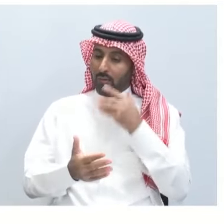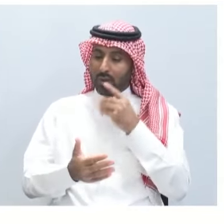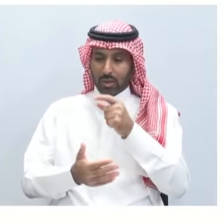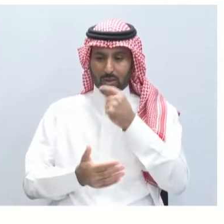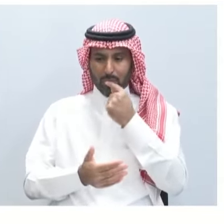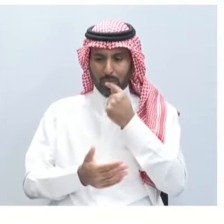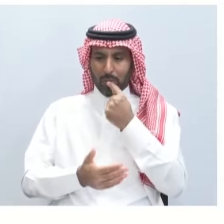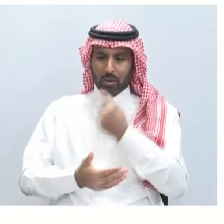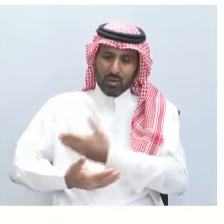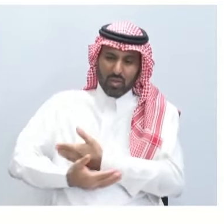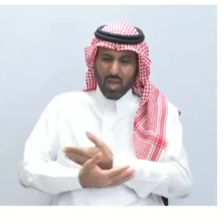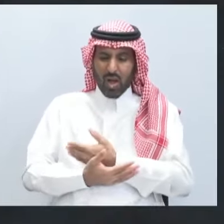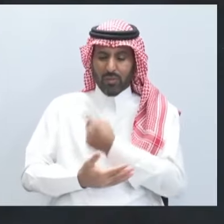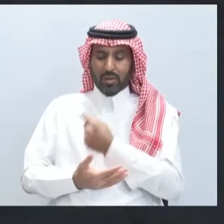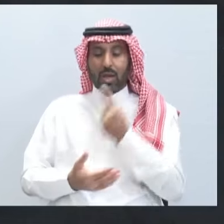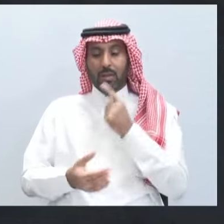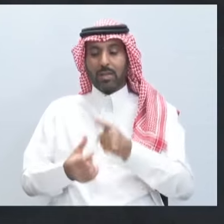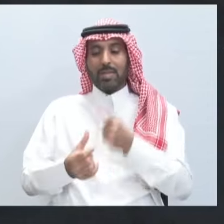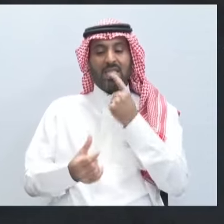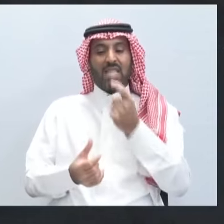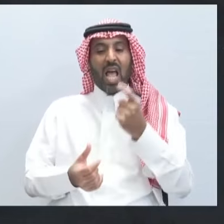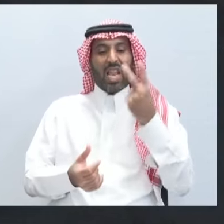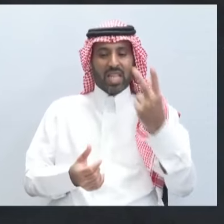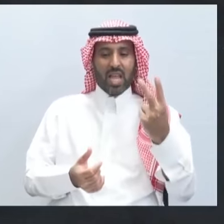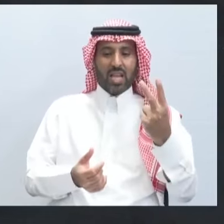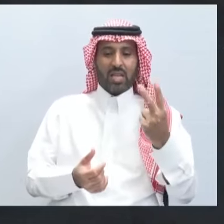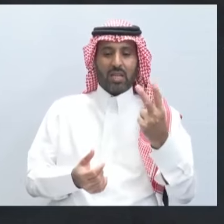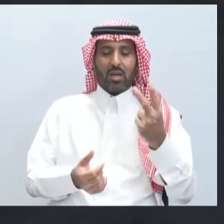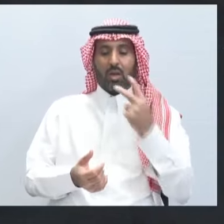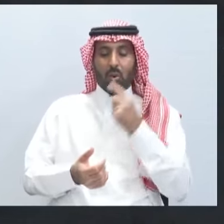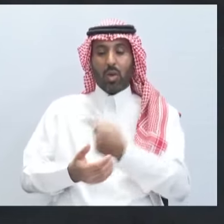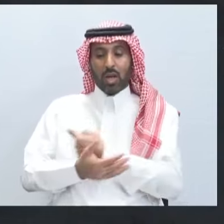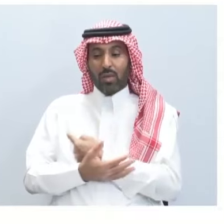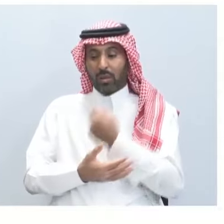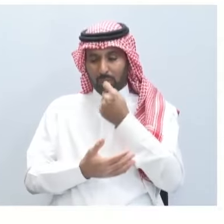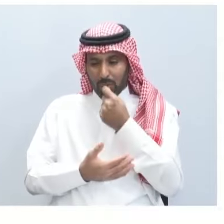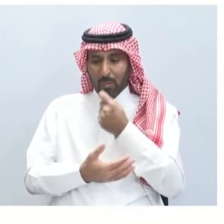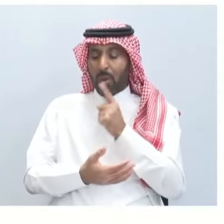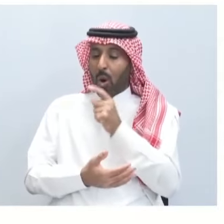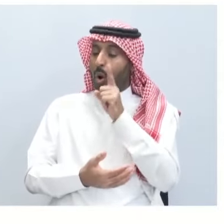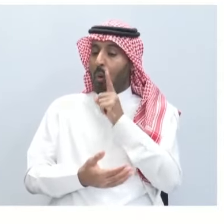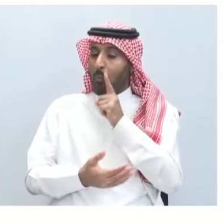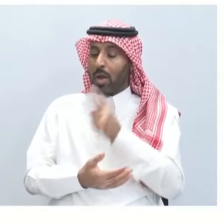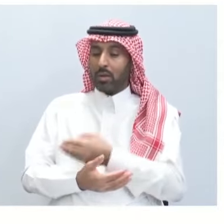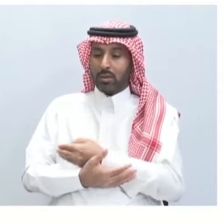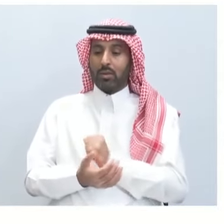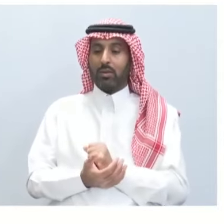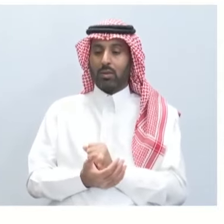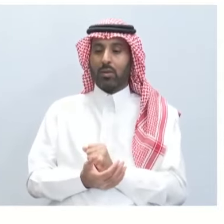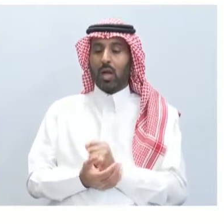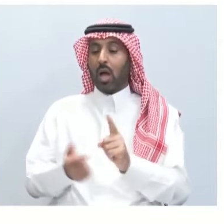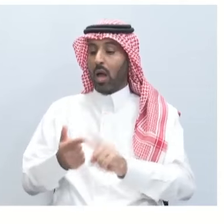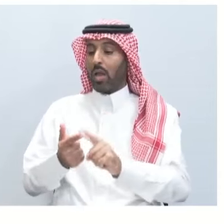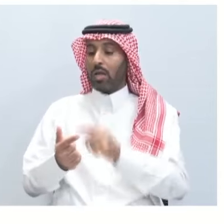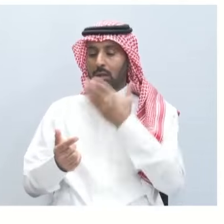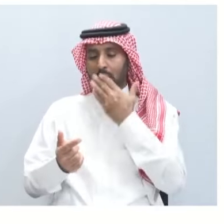عن الرضاعه لمده عامين وهو يرضع من امه ثم جاء بعد ذلك ان اشكر لي